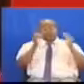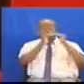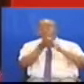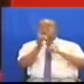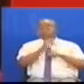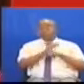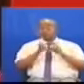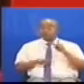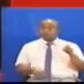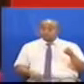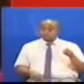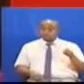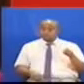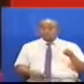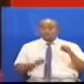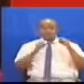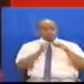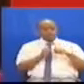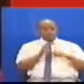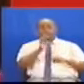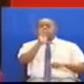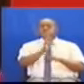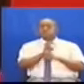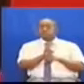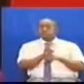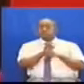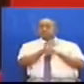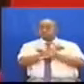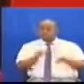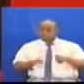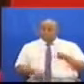hii lazima ilindwe katika usalama wa nchi yetu.